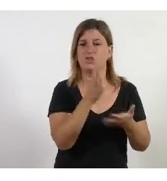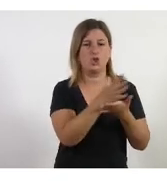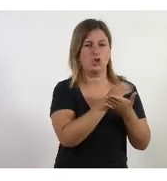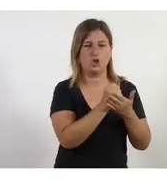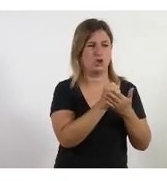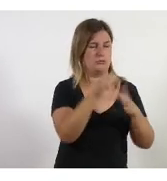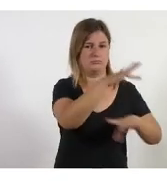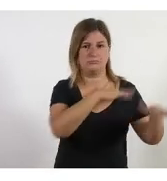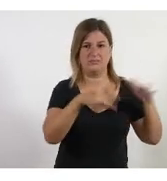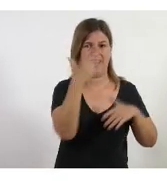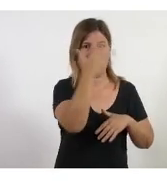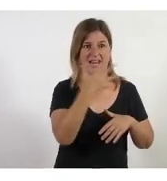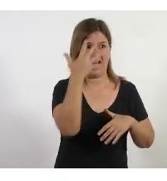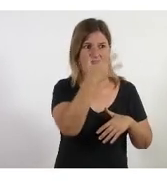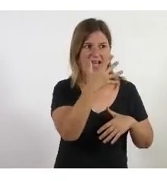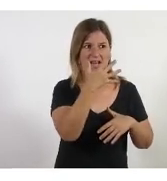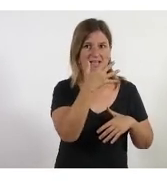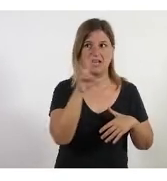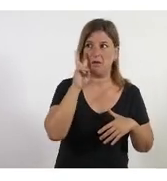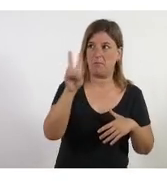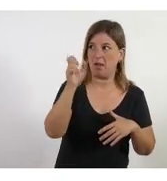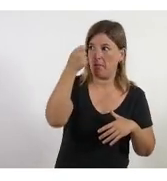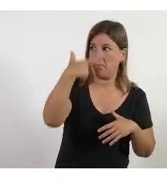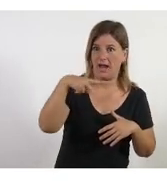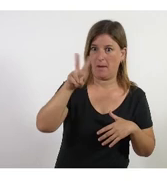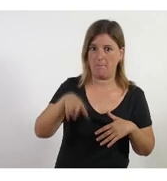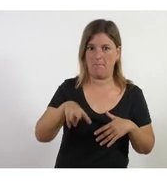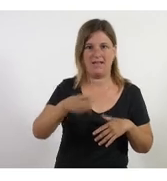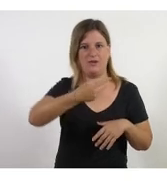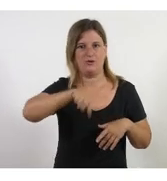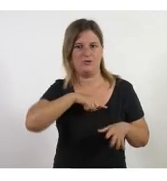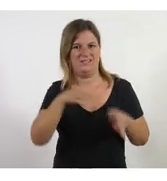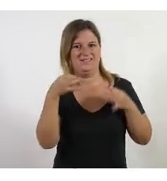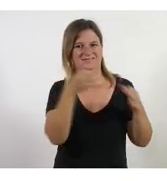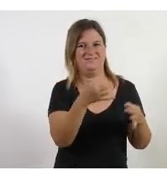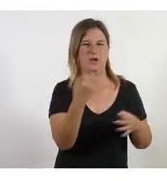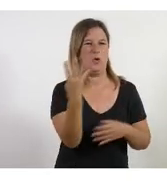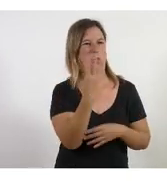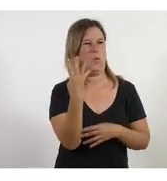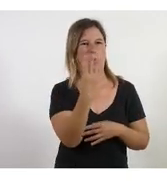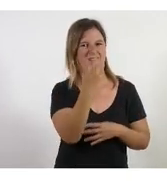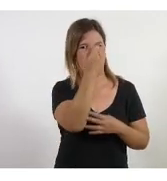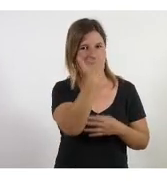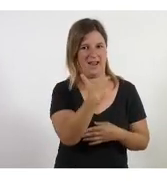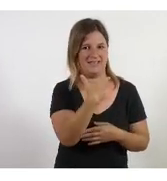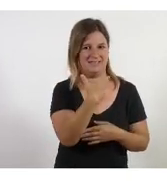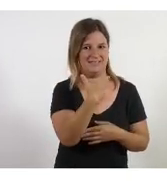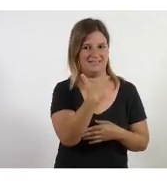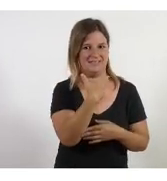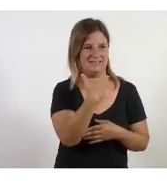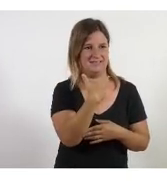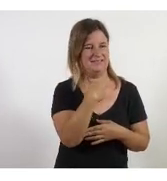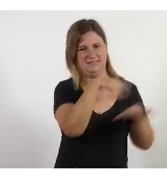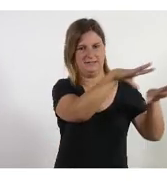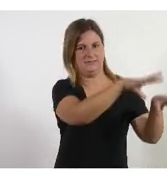de negres. Ell pràcticament no havia vist gent blanca. Arribem allà, quatre blancs, el traiem